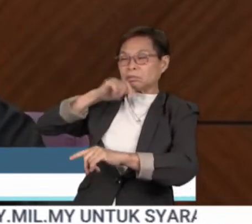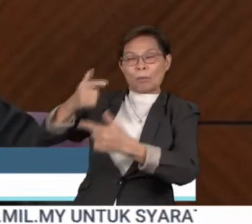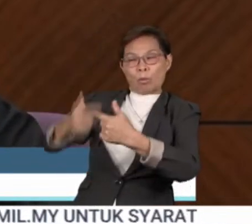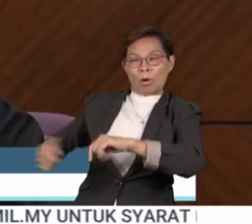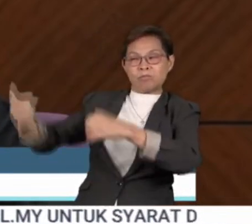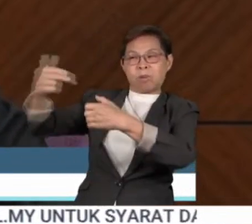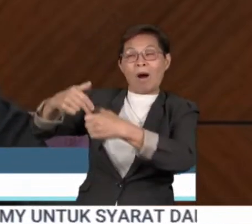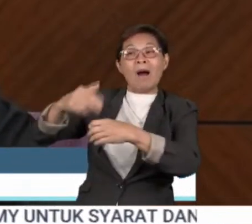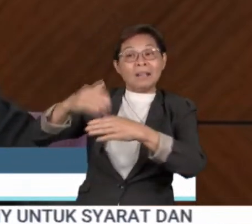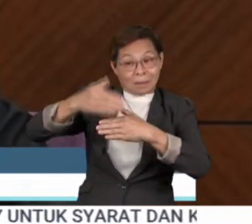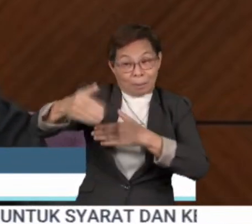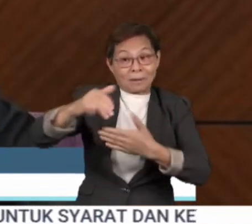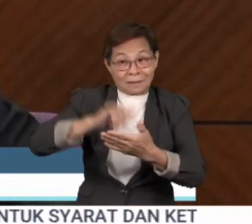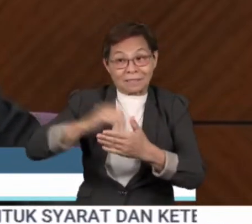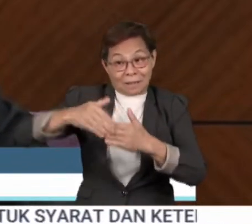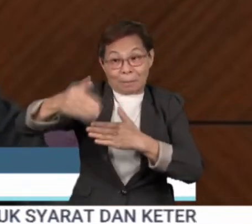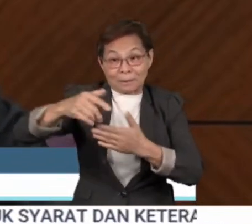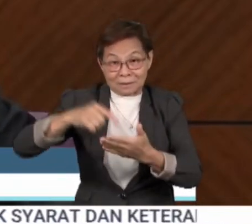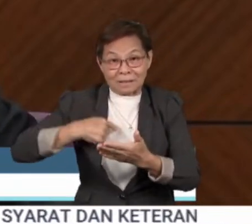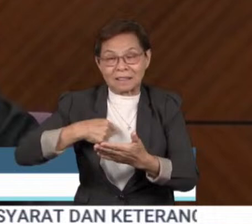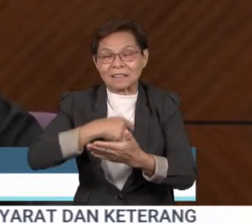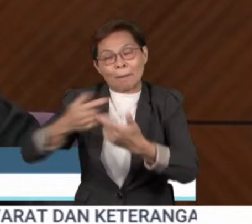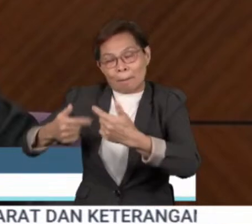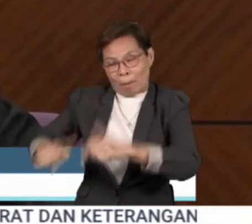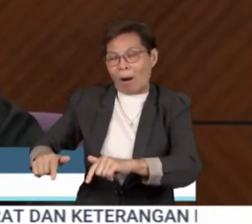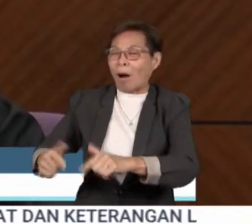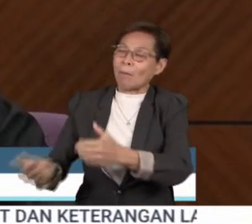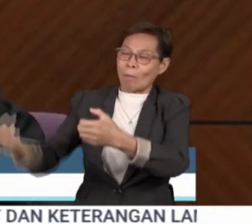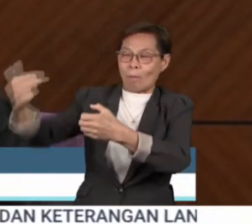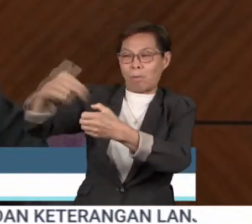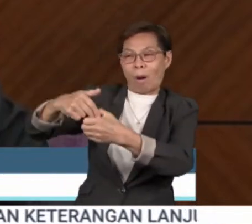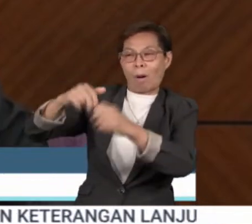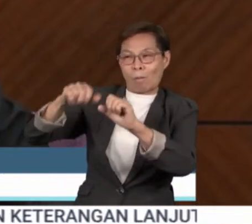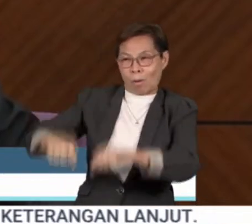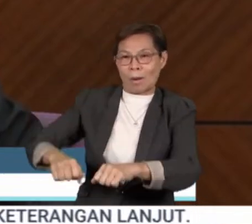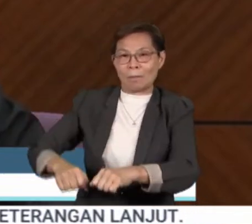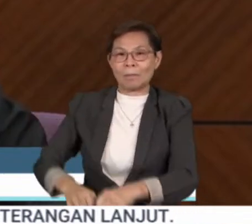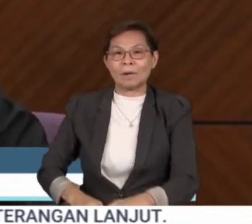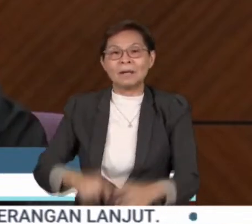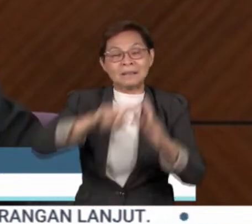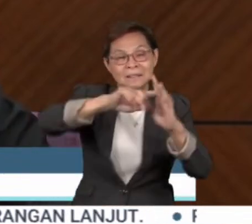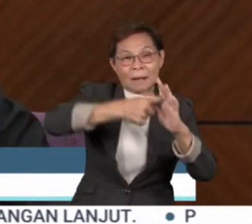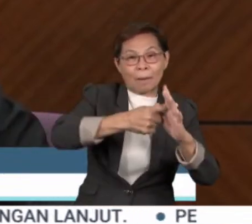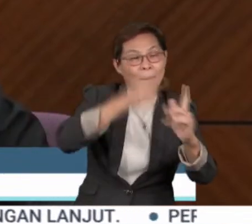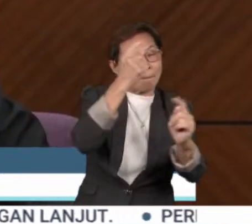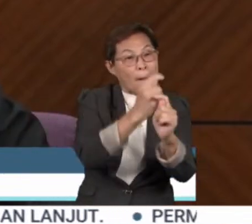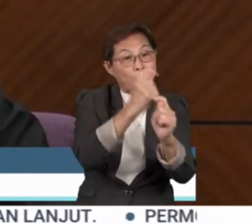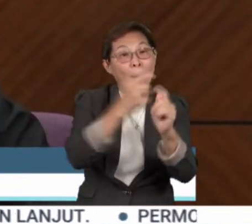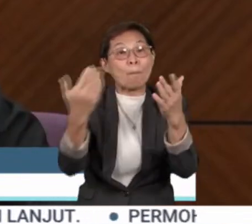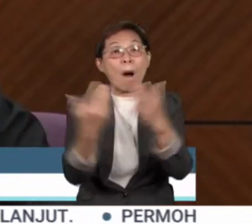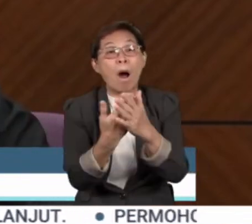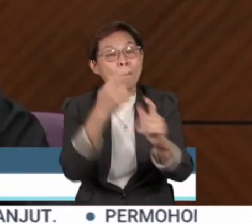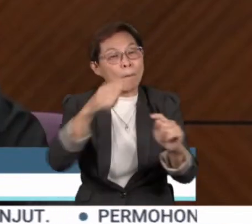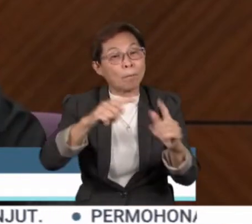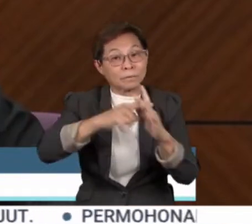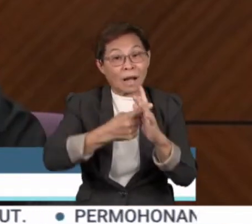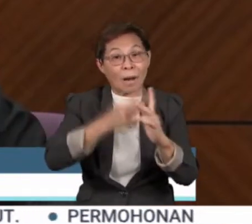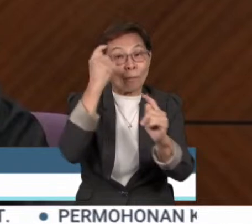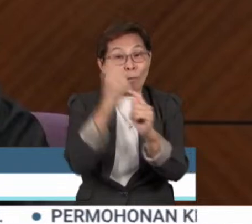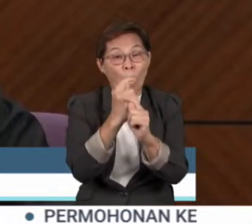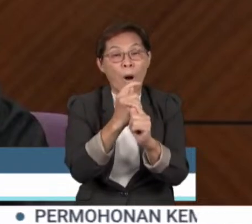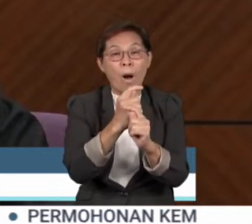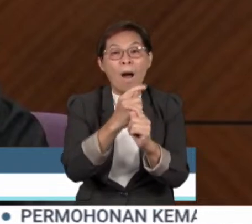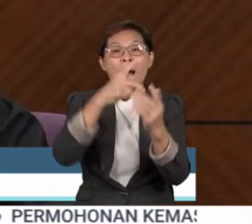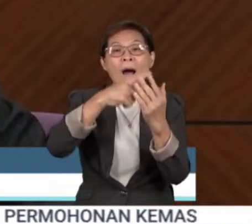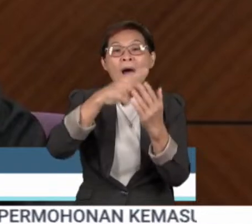SELCO, tetapi selepas ini kita akan membenarkan perkara tersebut. Pelaksanaan ketetapan baru di bawah program NEM dan